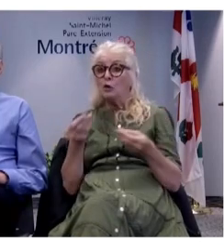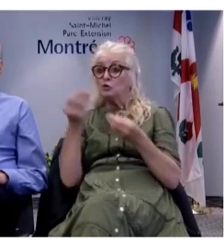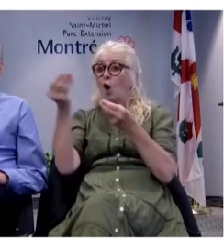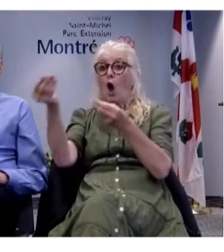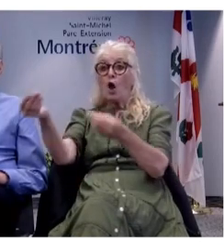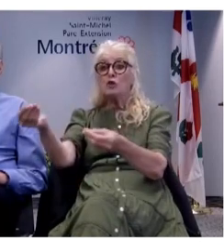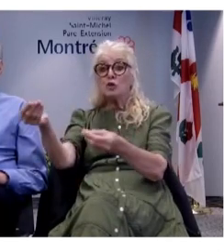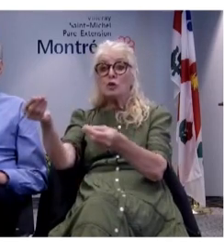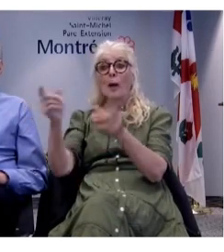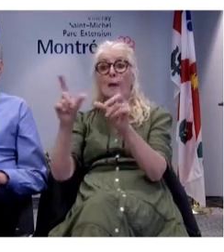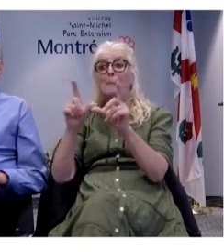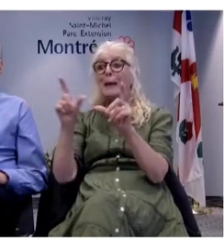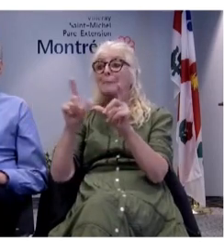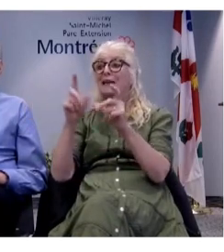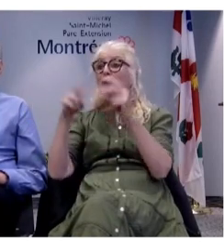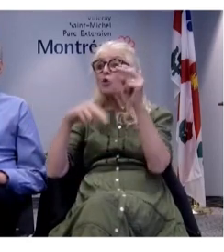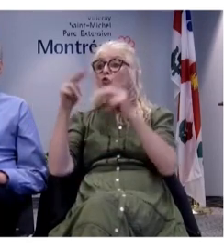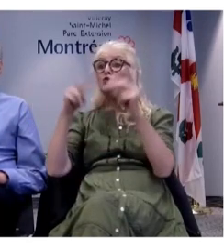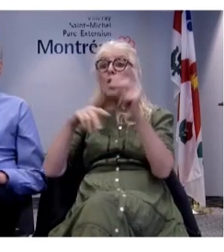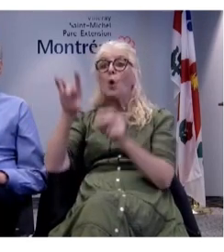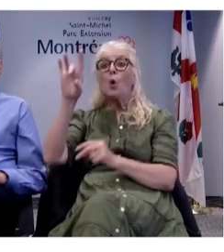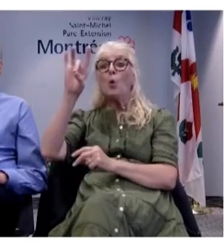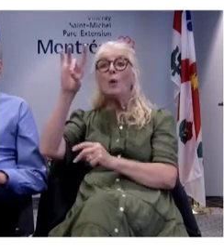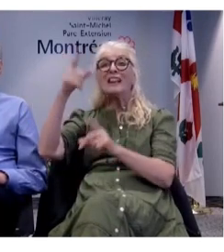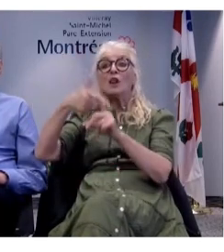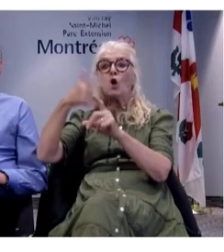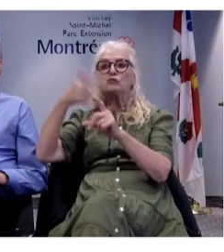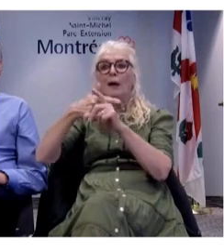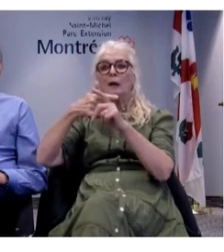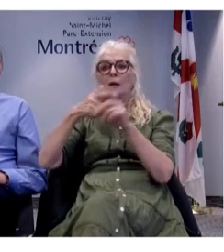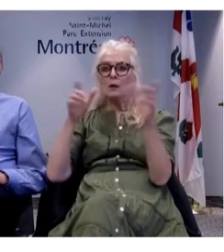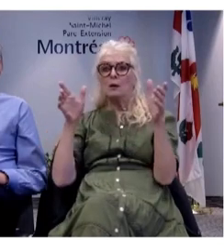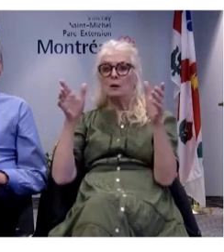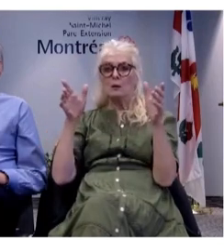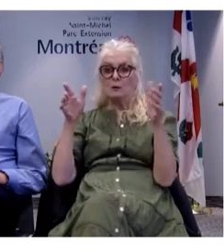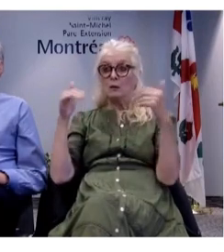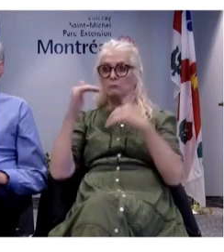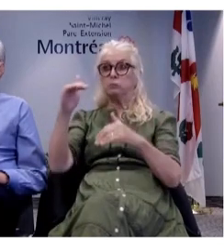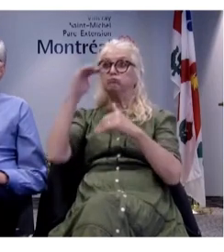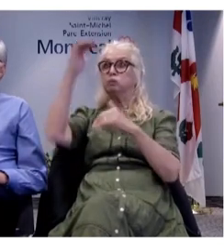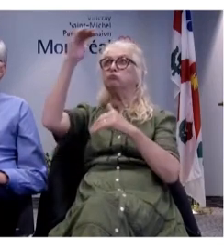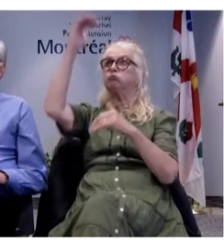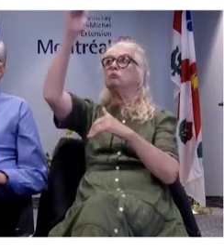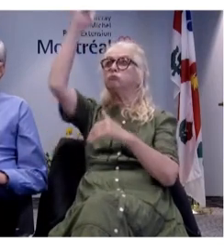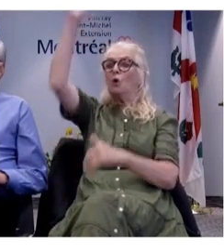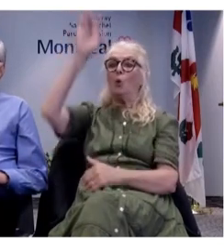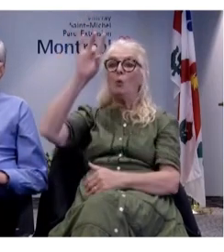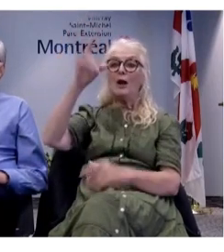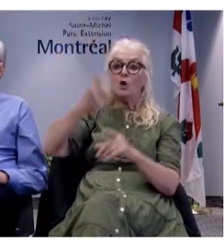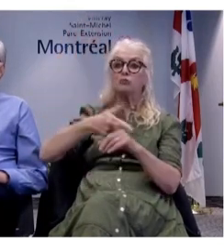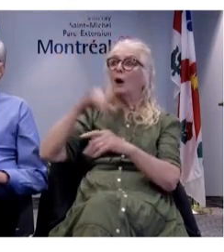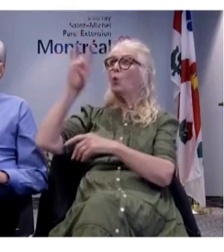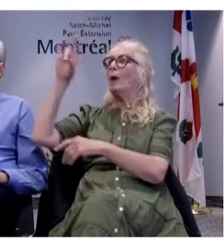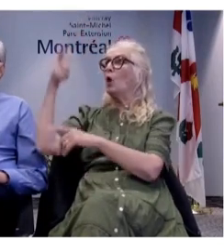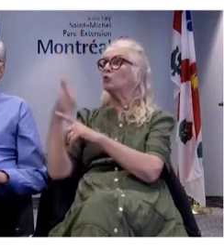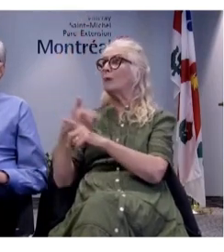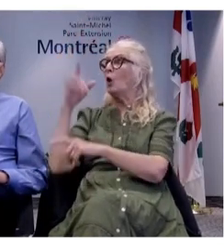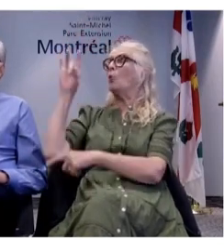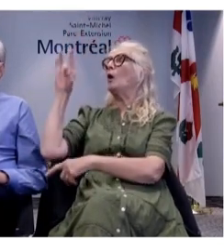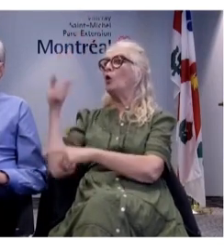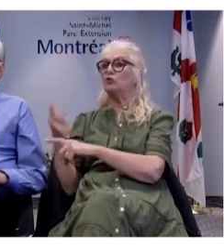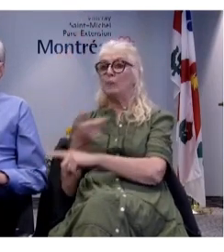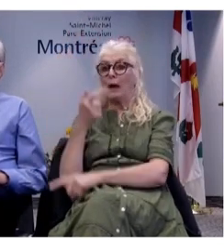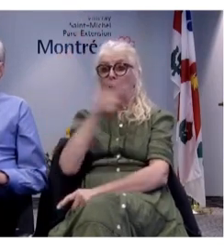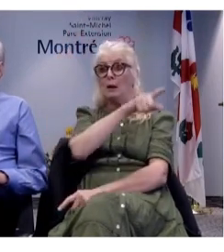de 8 logements en Chine ça c'est une réalité vous l'avez faite pour vous mais c'est la réelle alors